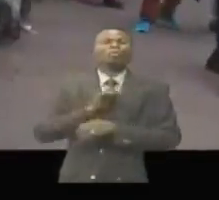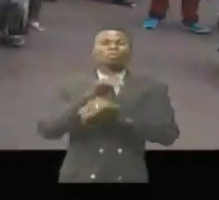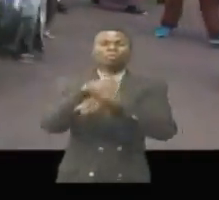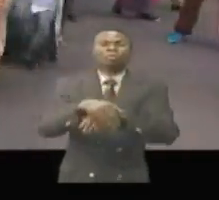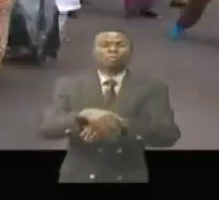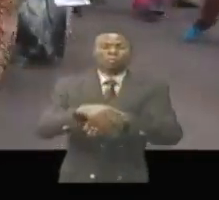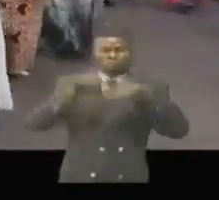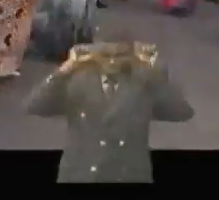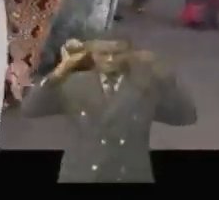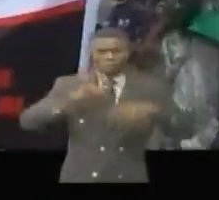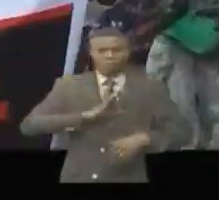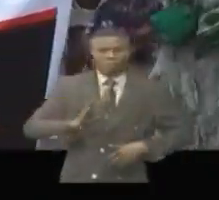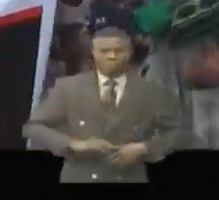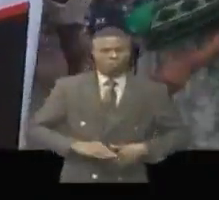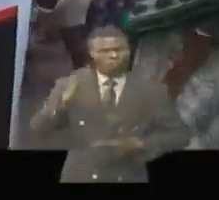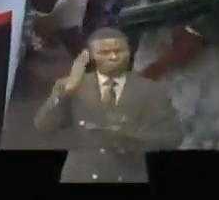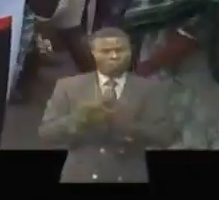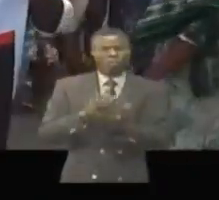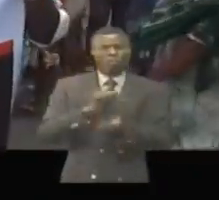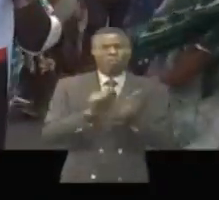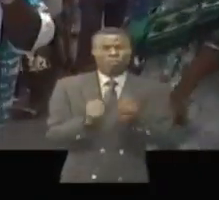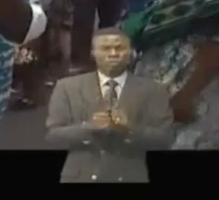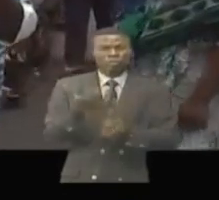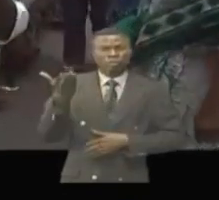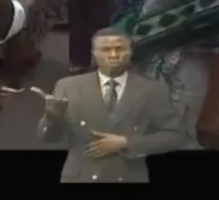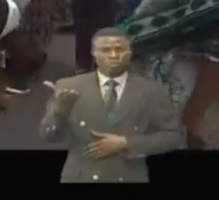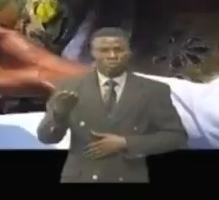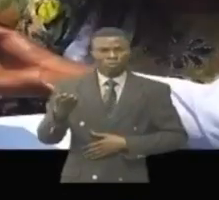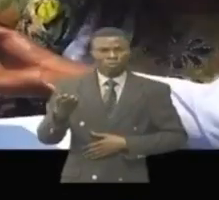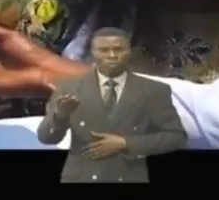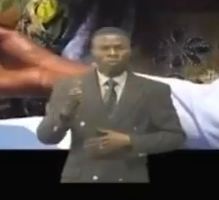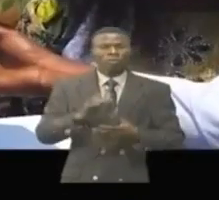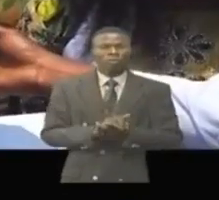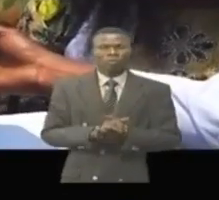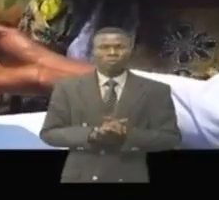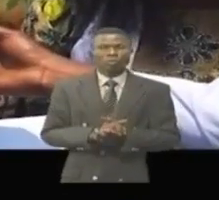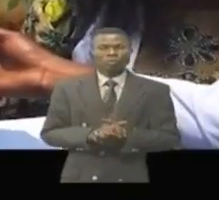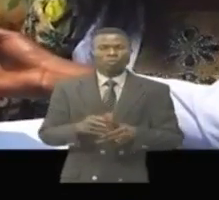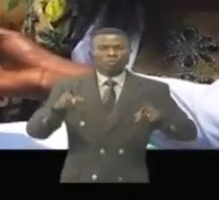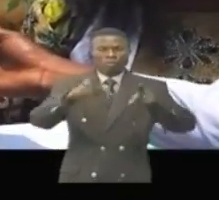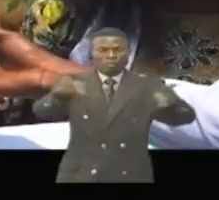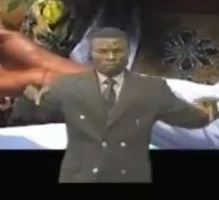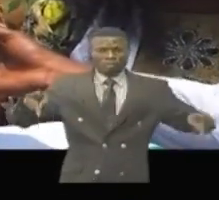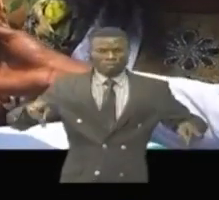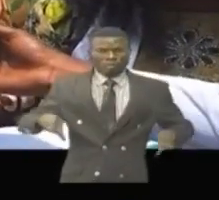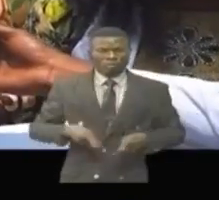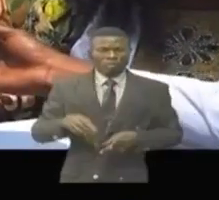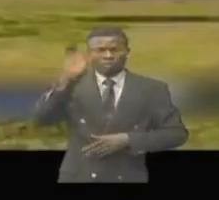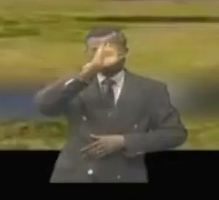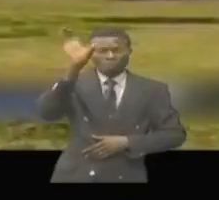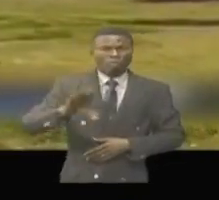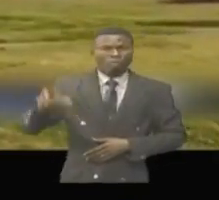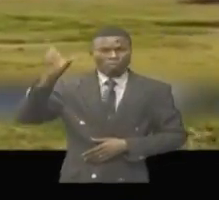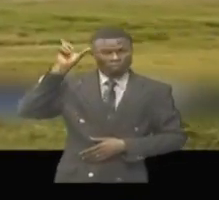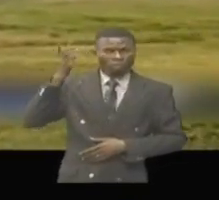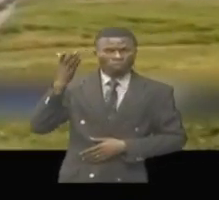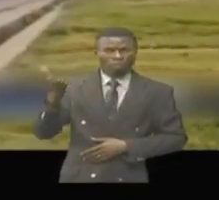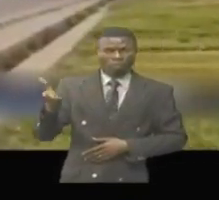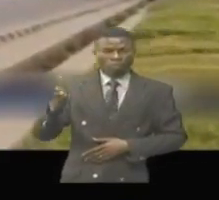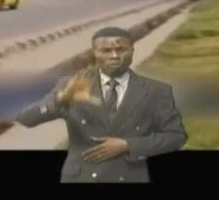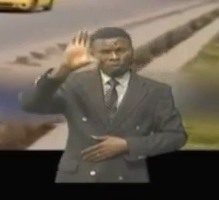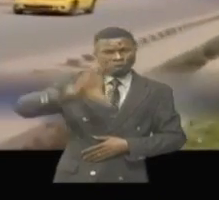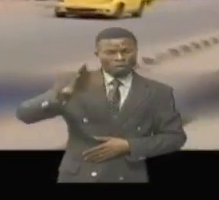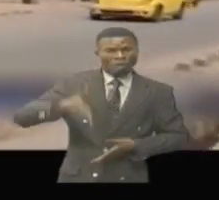la nation pour mettre fin à cette énième tentative. La parcelle située dans la commune de Limété, 5e rue